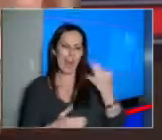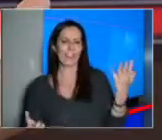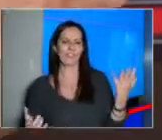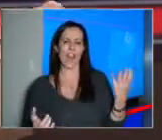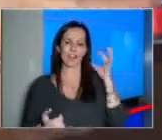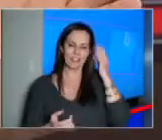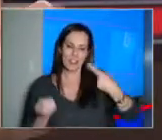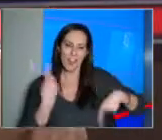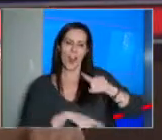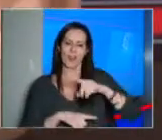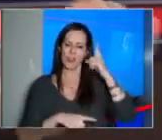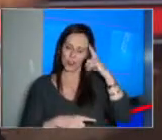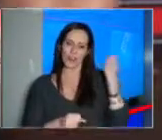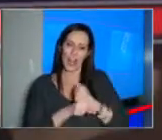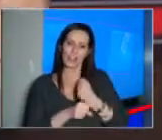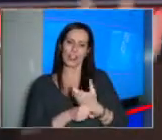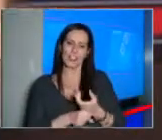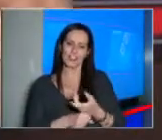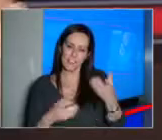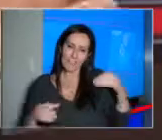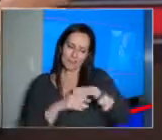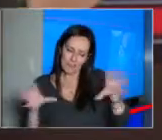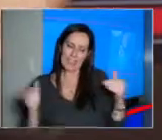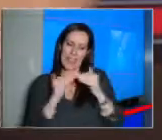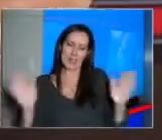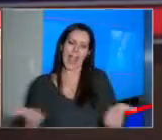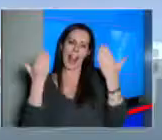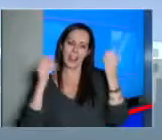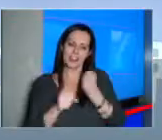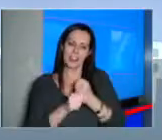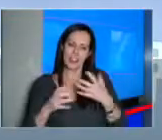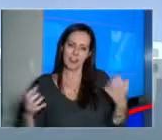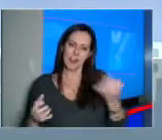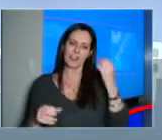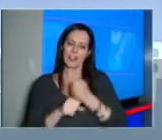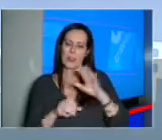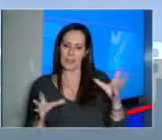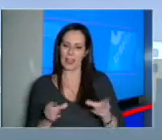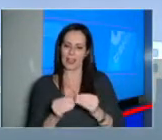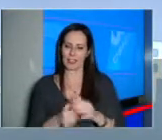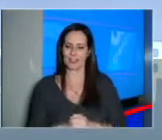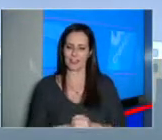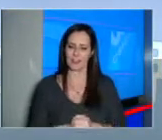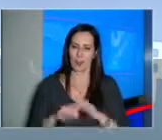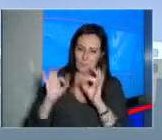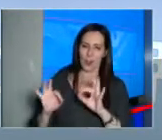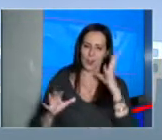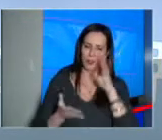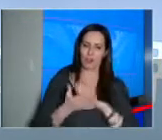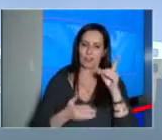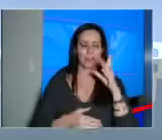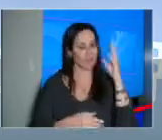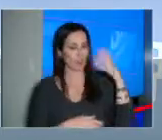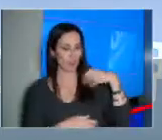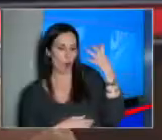ואתם יכולות לתת בראש, וזה יתחבר לכם ביחד. ואמרתי, אם אנחנו כבר מגניבות, אז למה שלא נעשה את המגניבות ביחד? זה פשוט כיף לנגן. I like